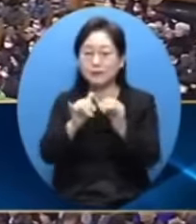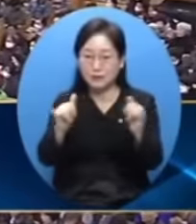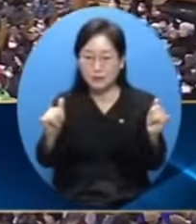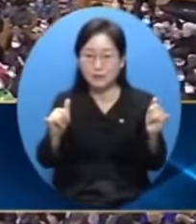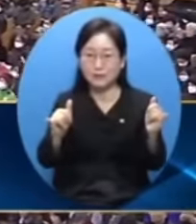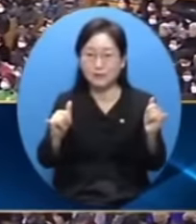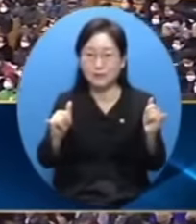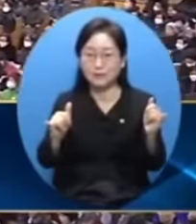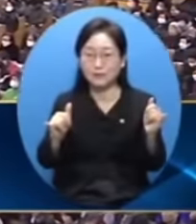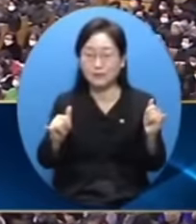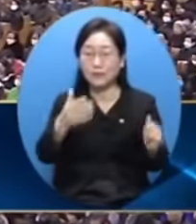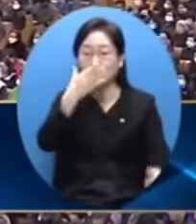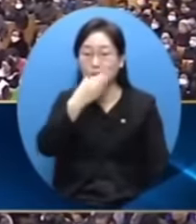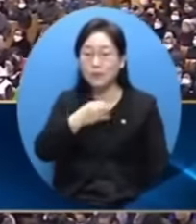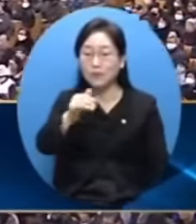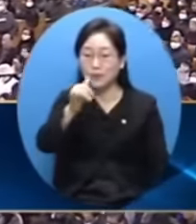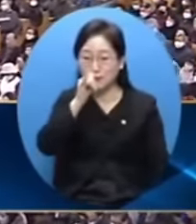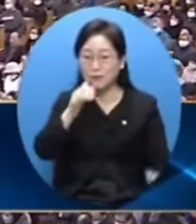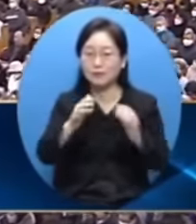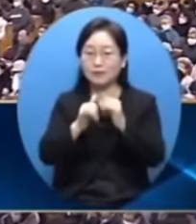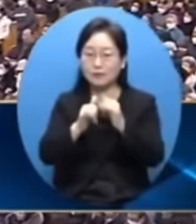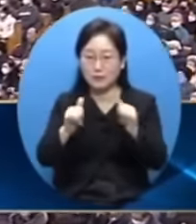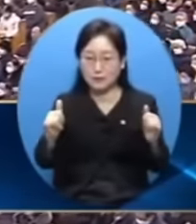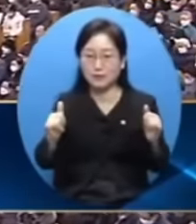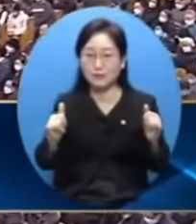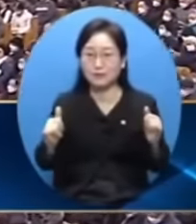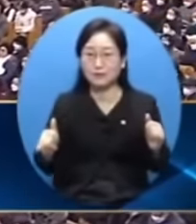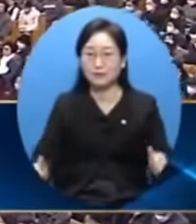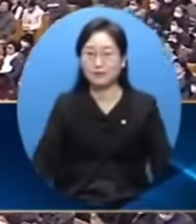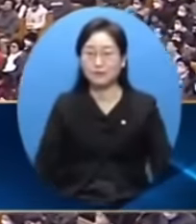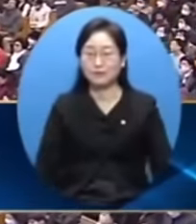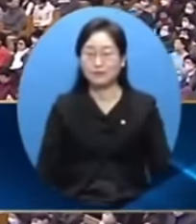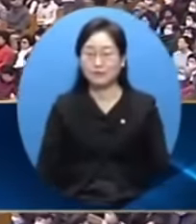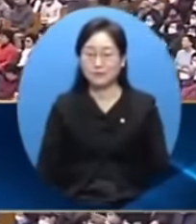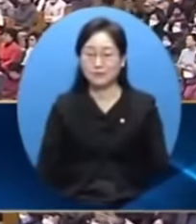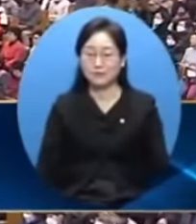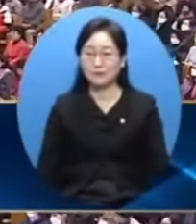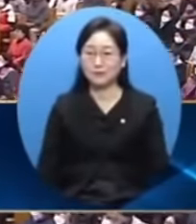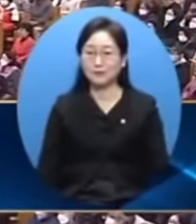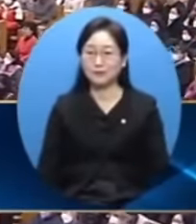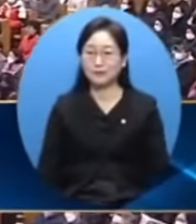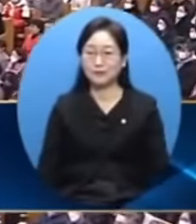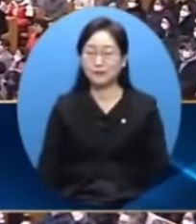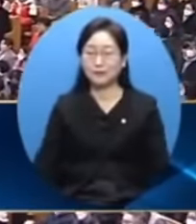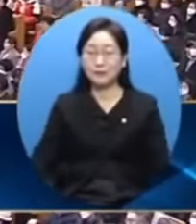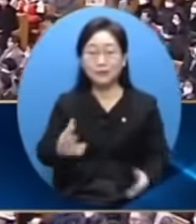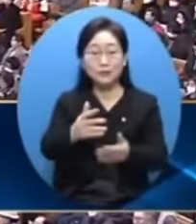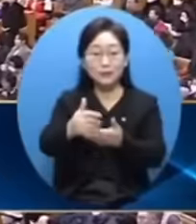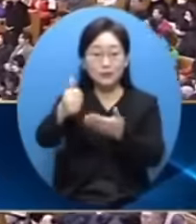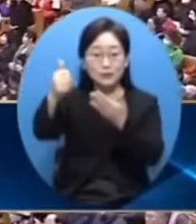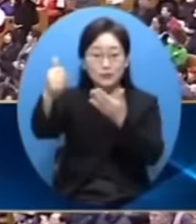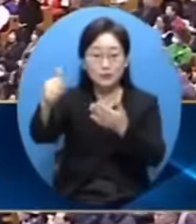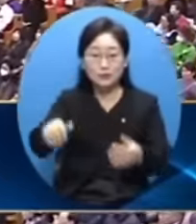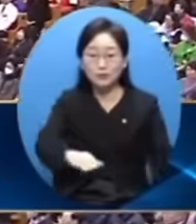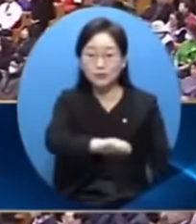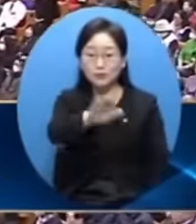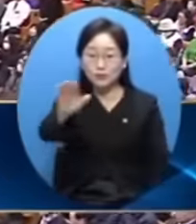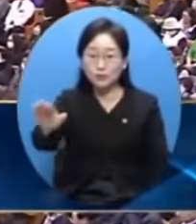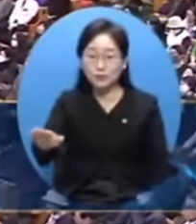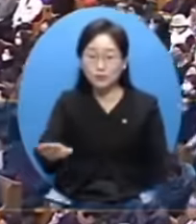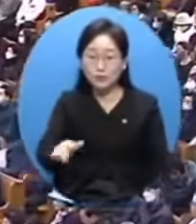있는 사람 복 있는 사람 복 있는 사람 주님께서 우리에게